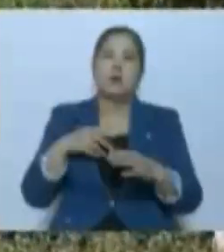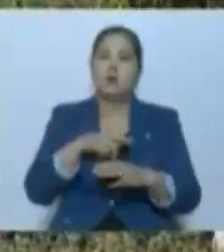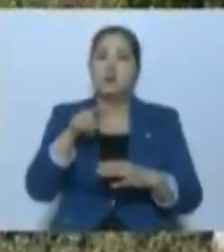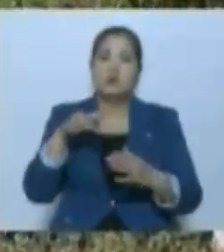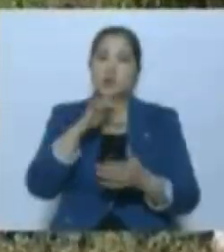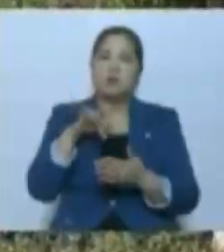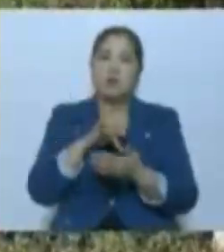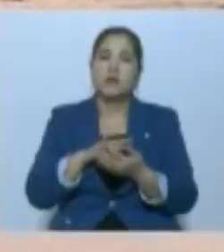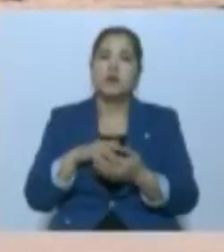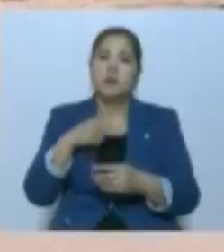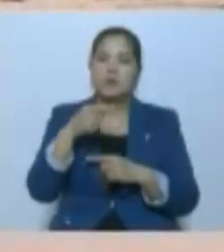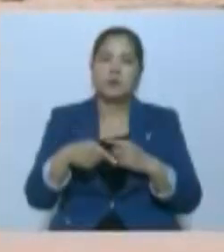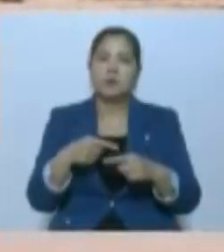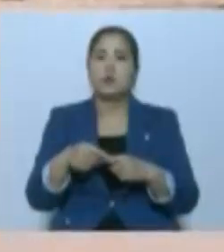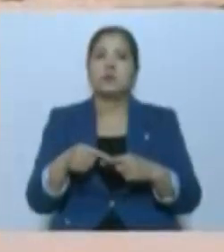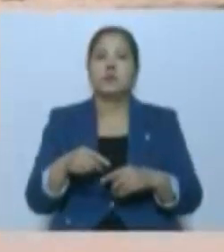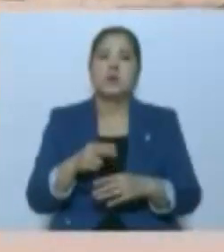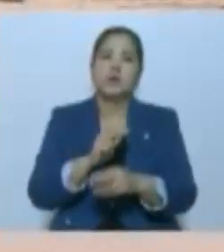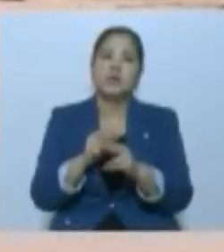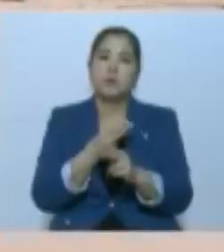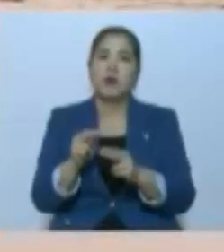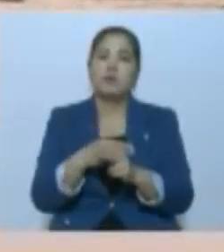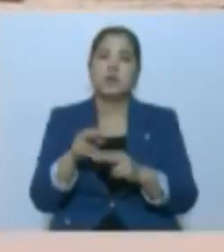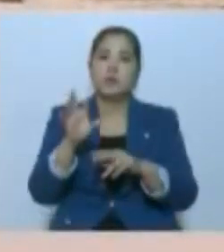10 маңғыстаулық өз еркімен ем қабылдап келген,